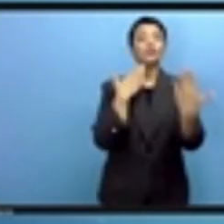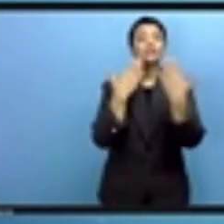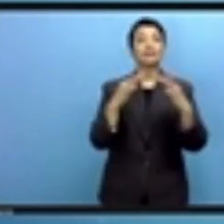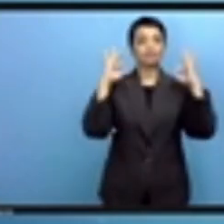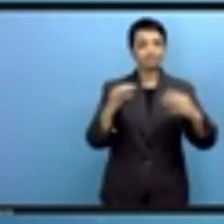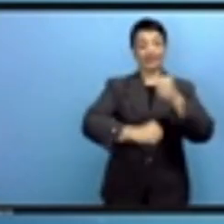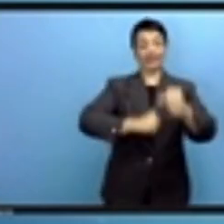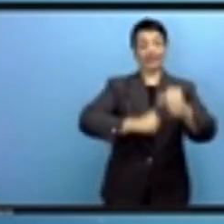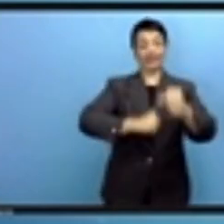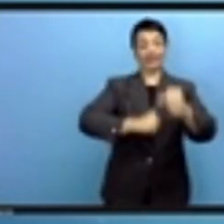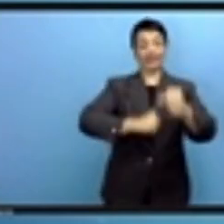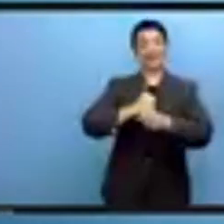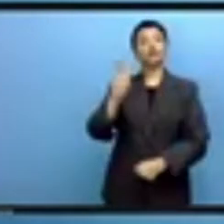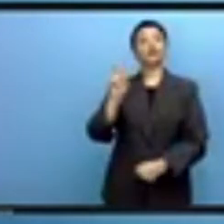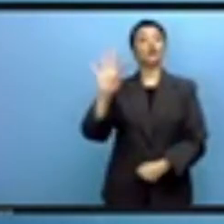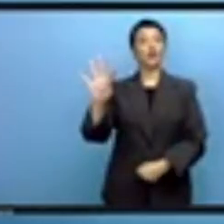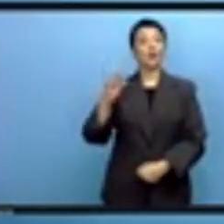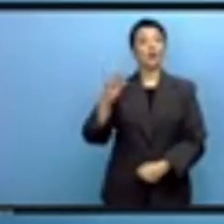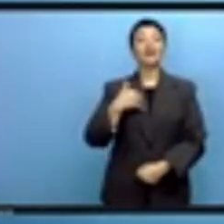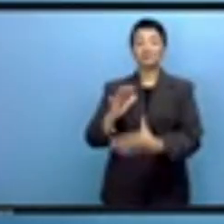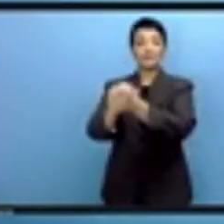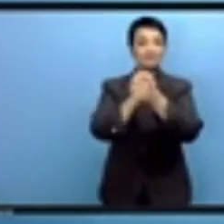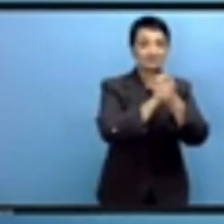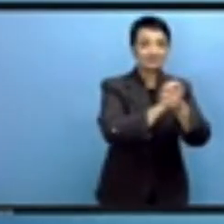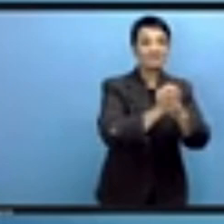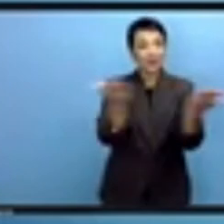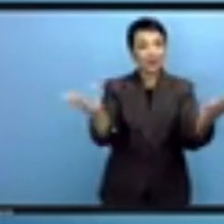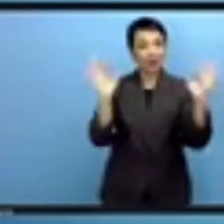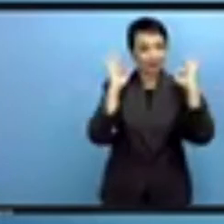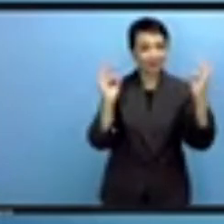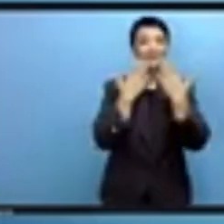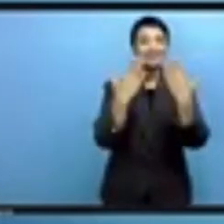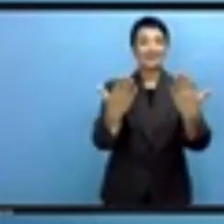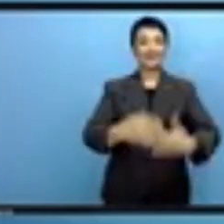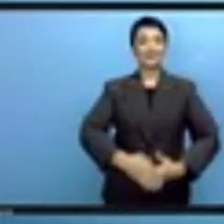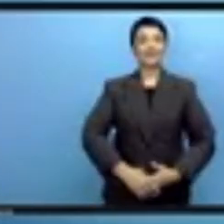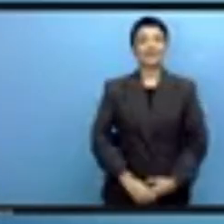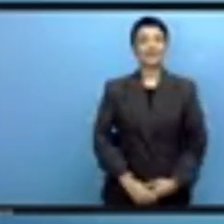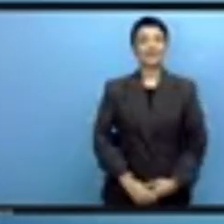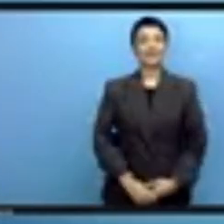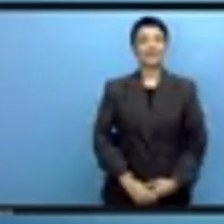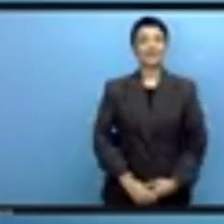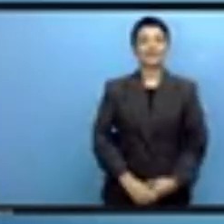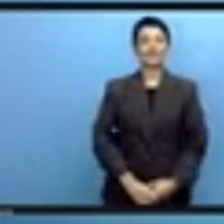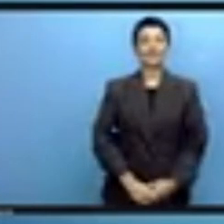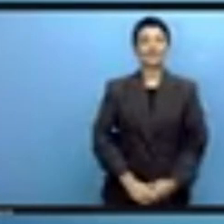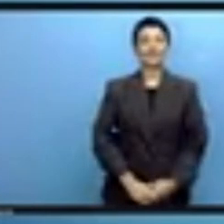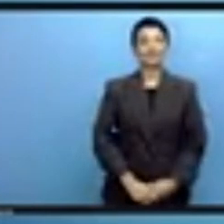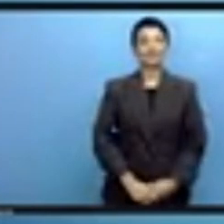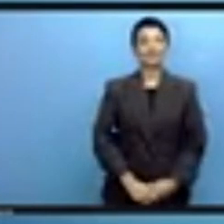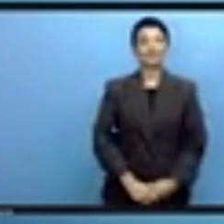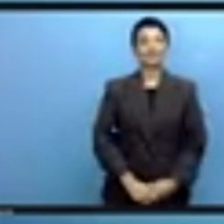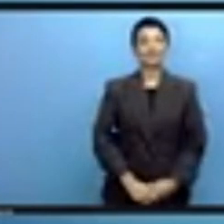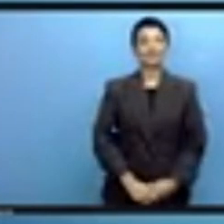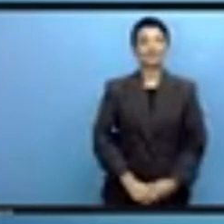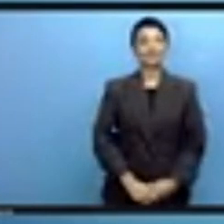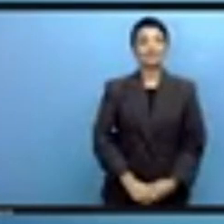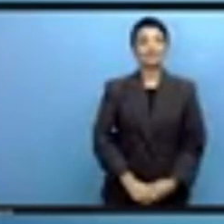2024年召开的未来峰会的基础信息。我预祝大家展开卓有成效的讨论，谢谢大